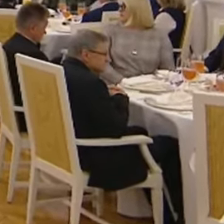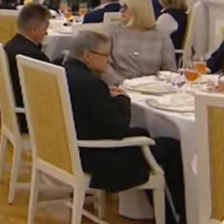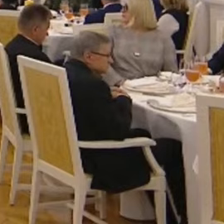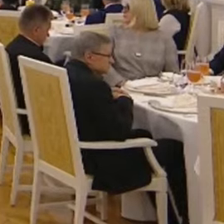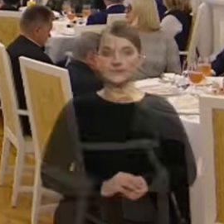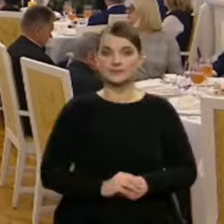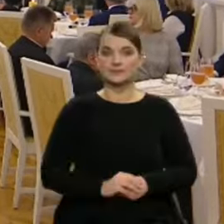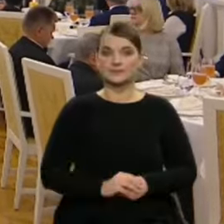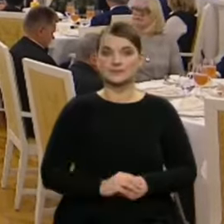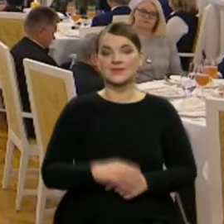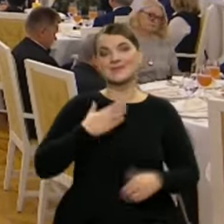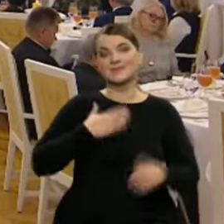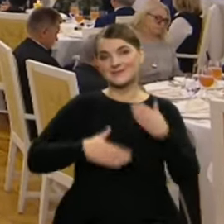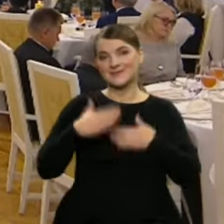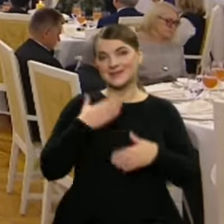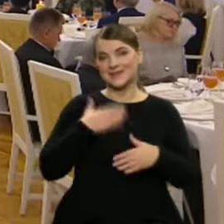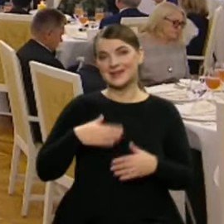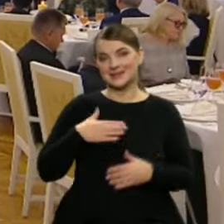Mėlėjai,